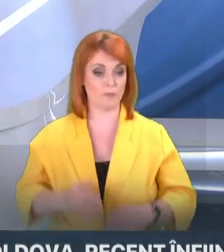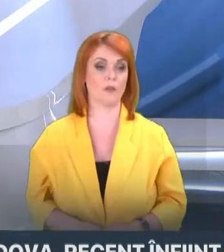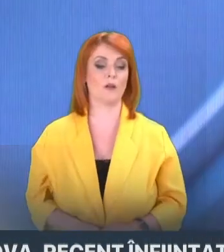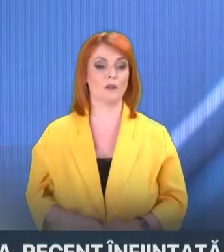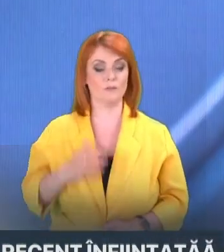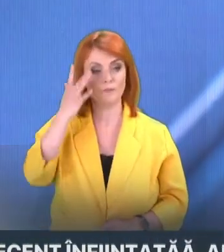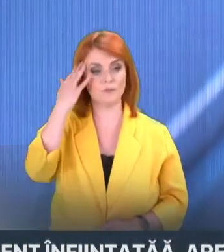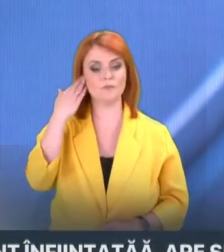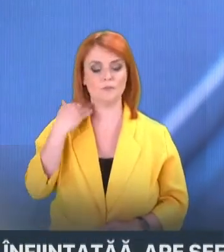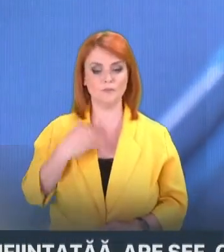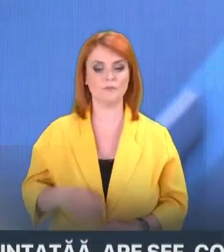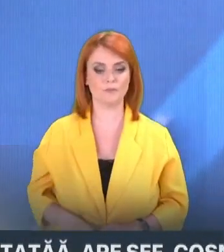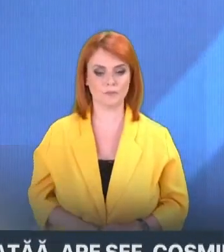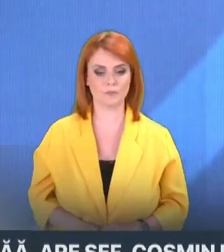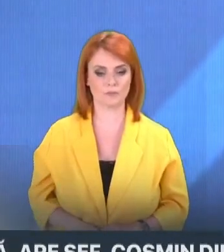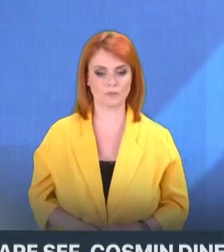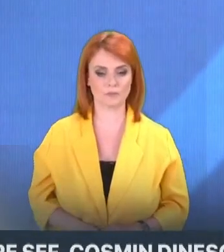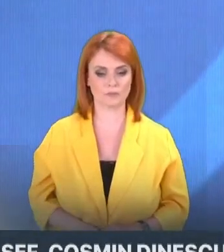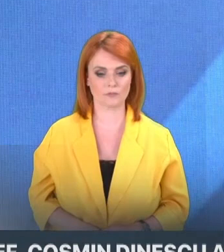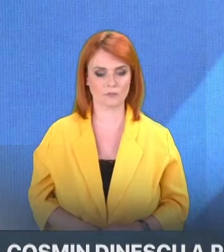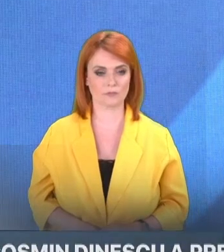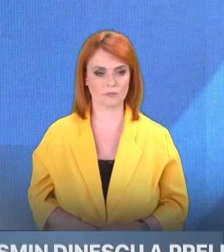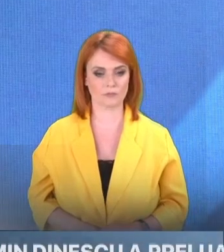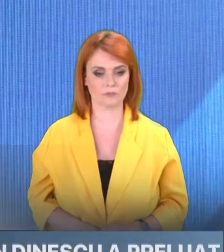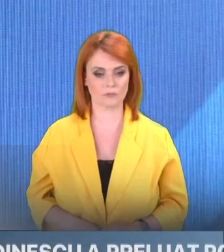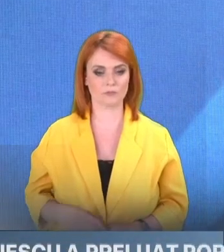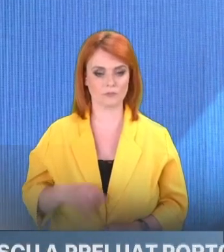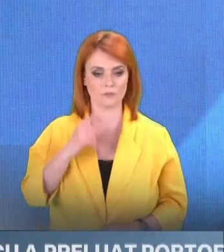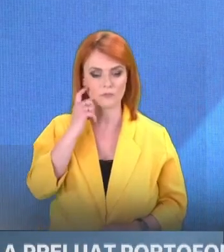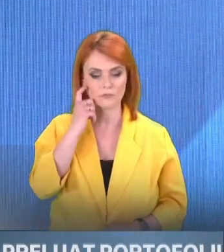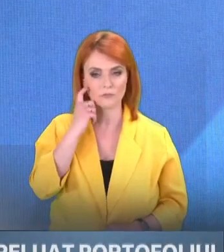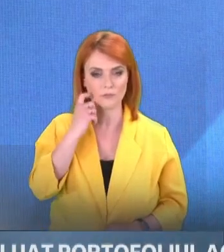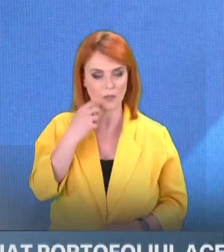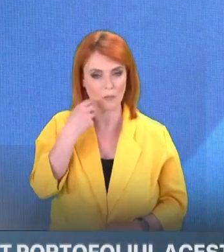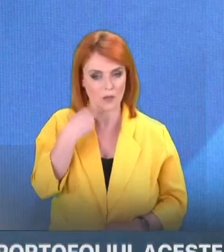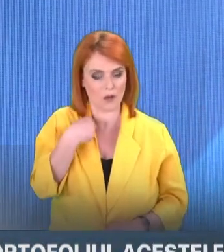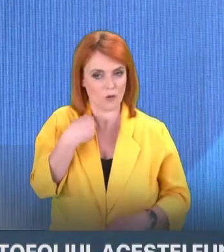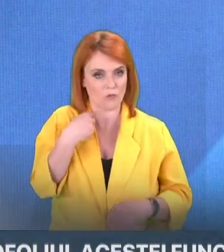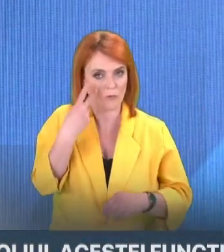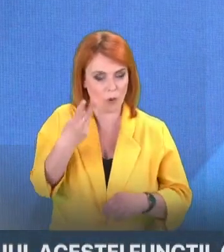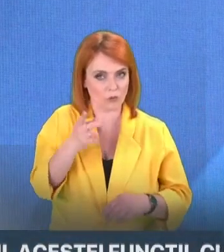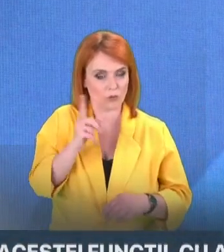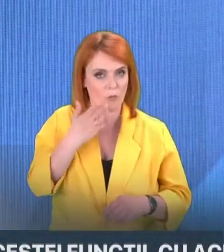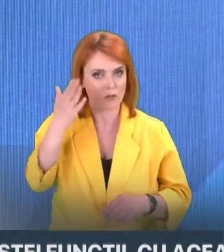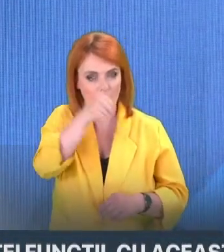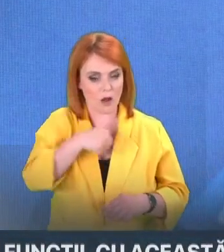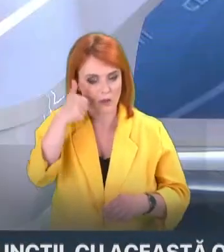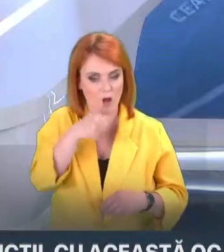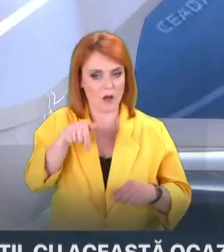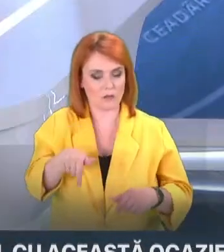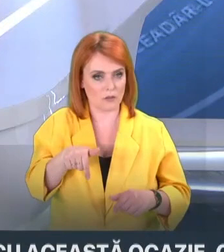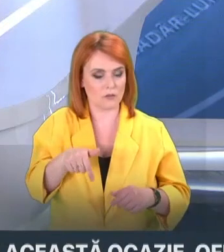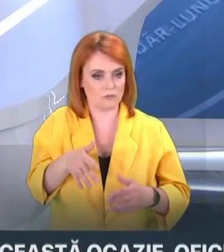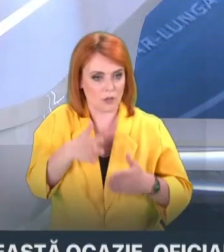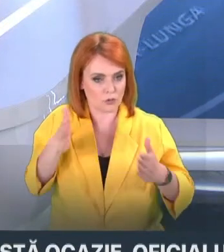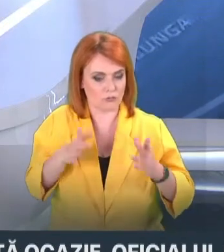produse pe care îl avem. Cât de mare este rata de succes și care este probabilitatea